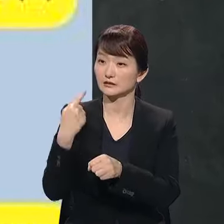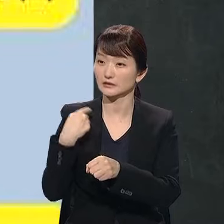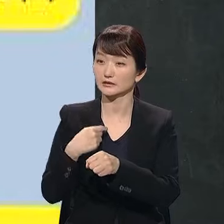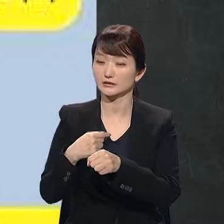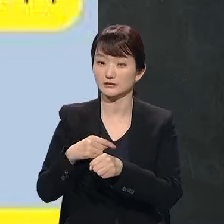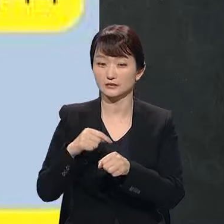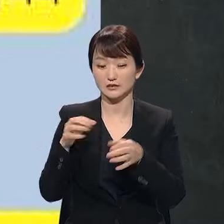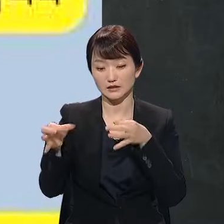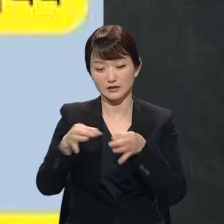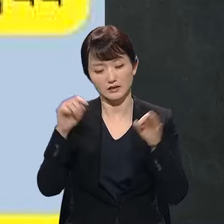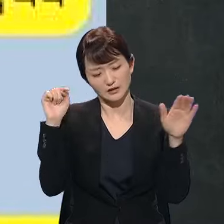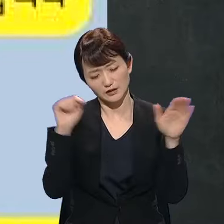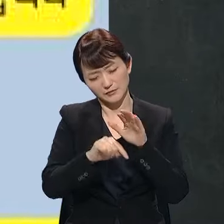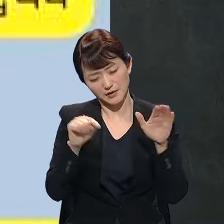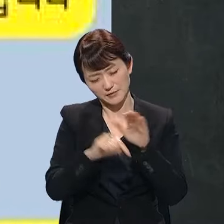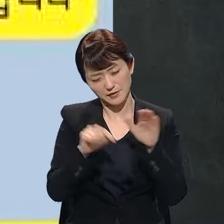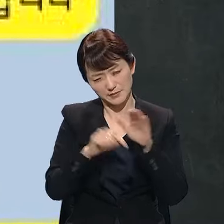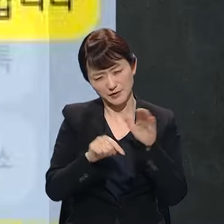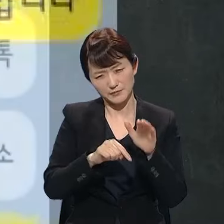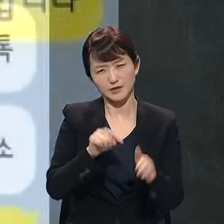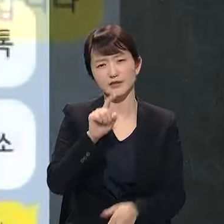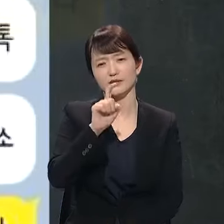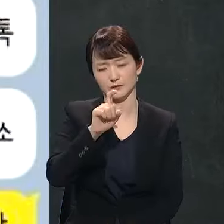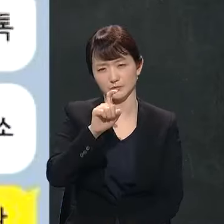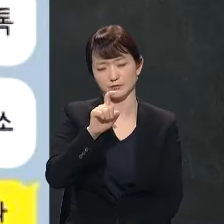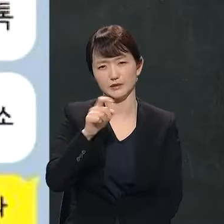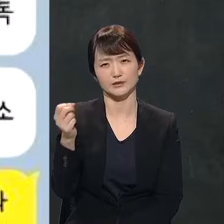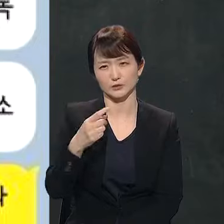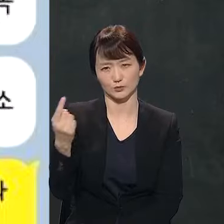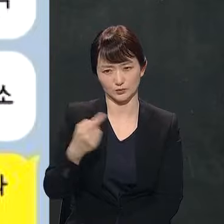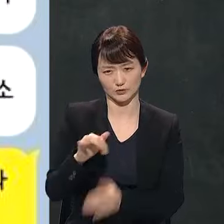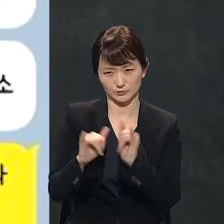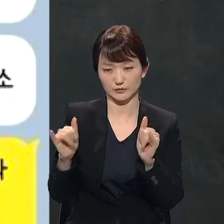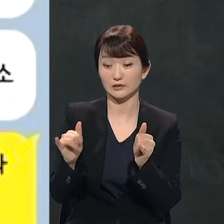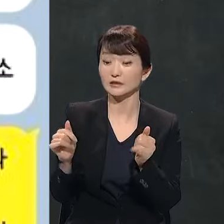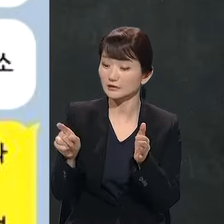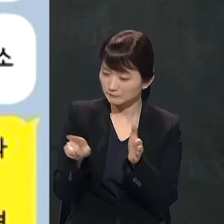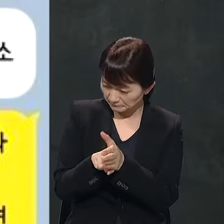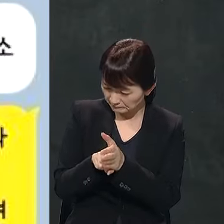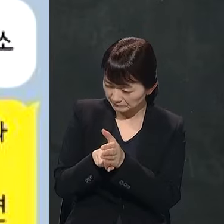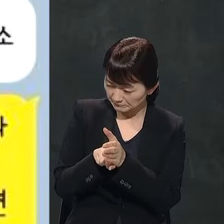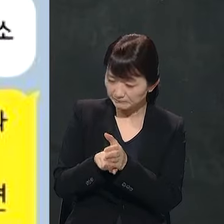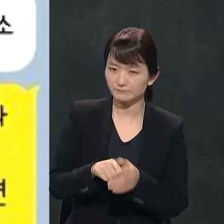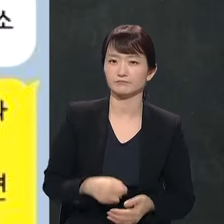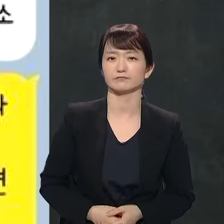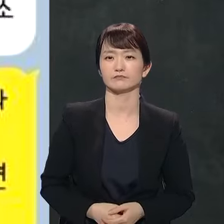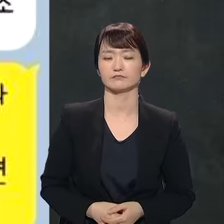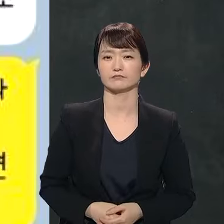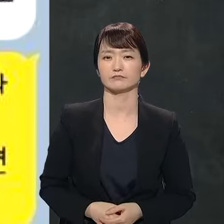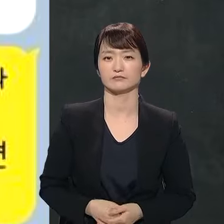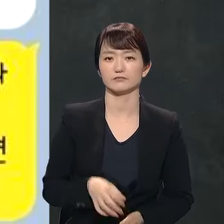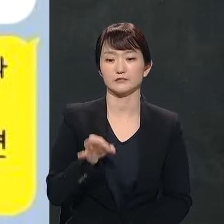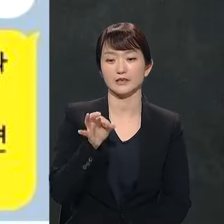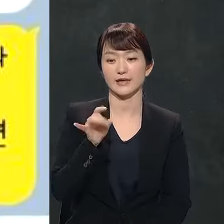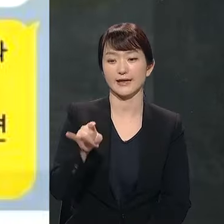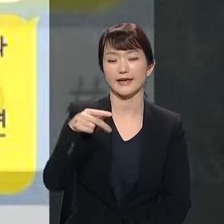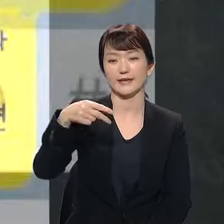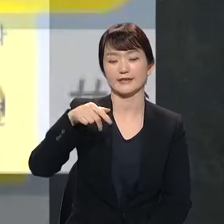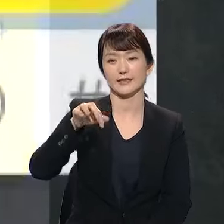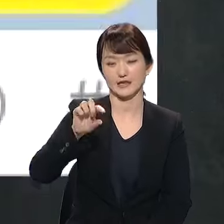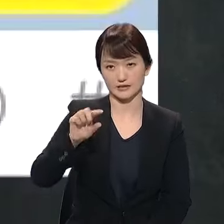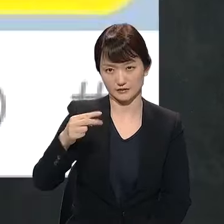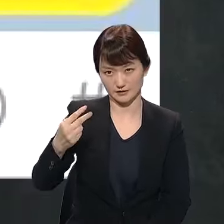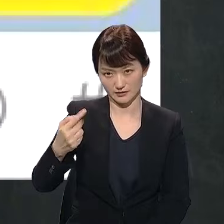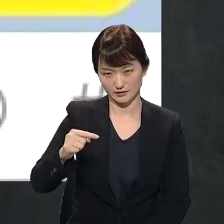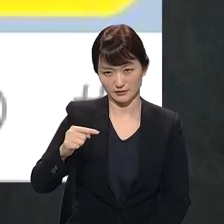방문을 했던 단골이라 합니다 그러다 보니까 되게 신뢰를 했고 또 6만 원짜리 헤어 에센스까지 이미 후불로